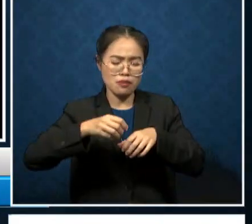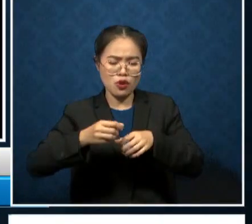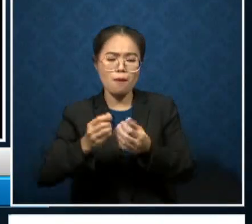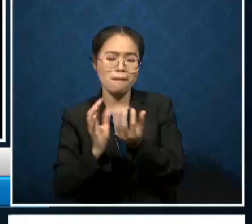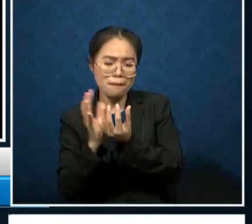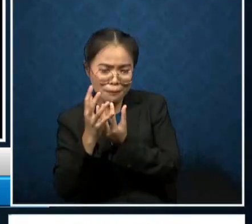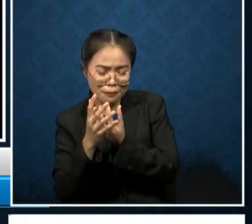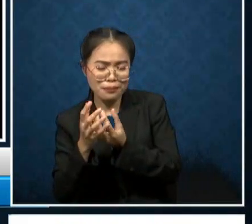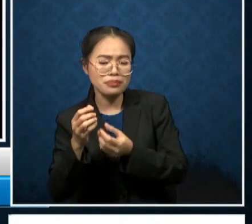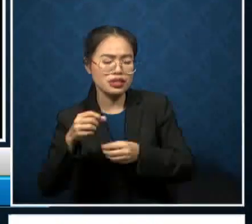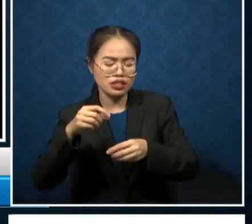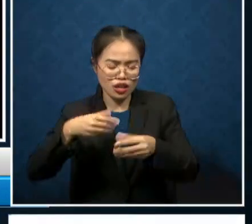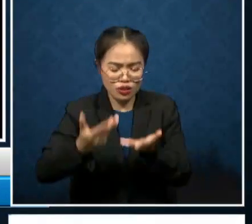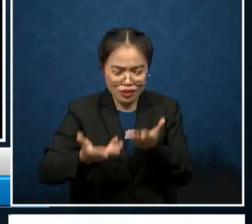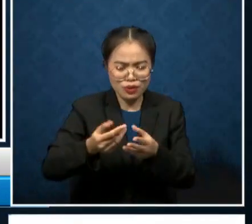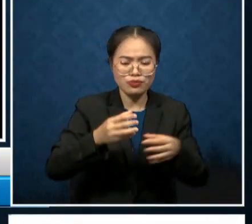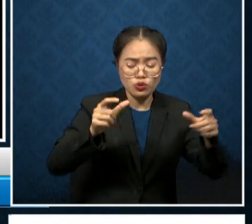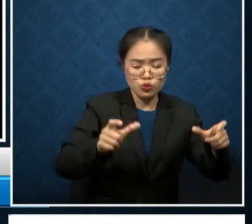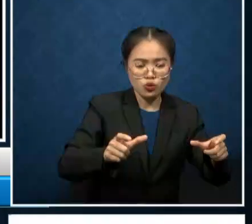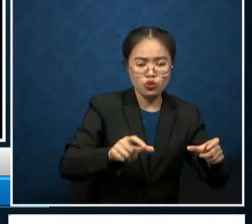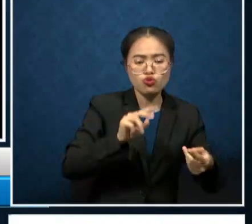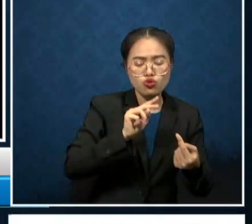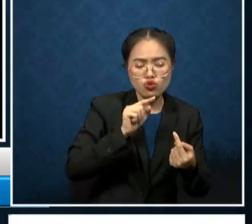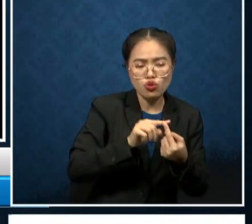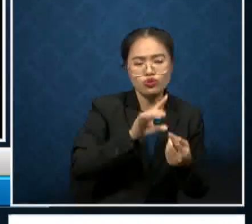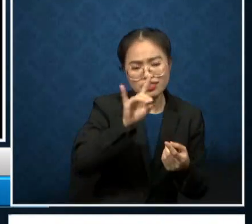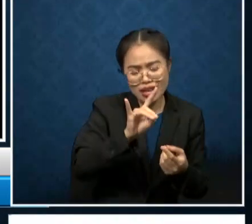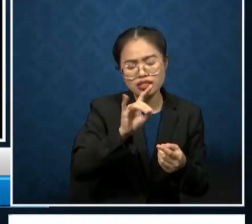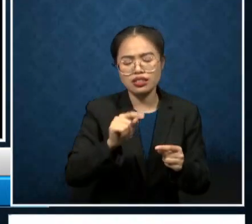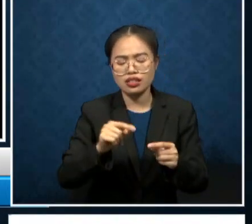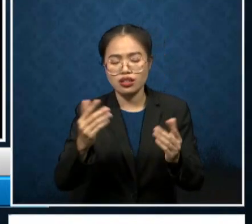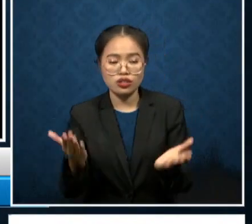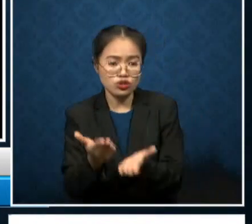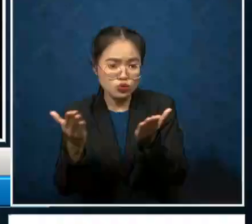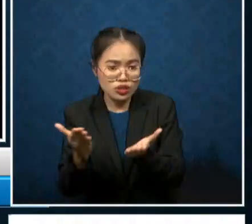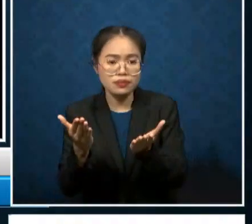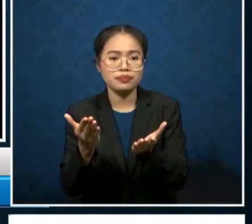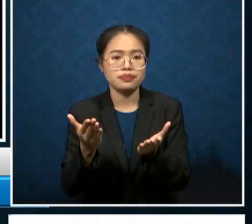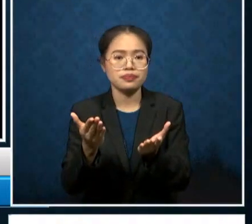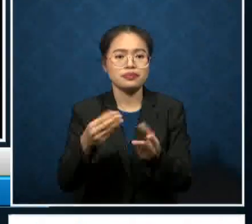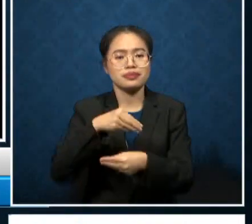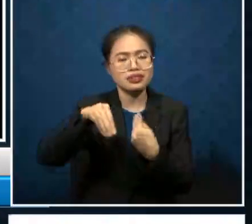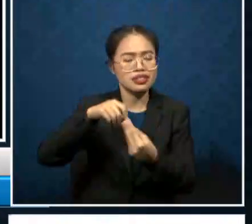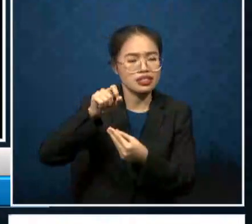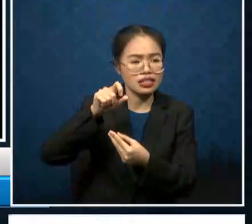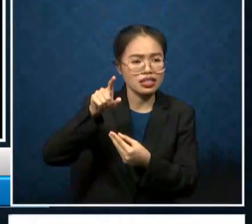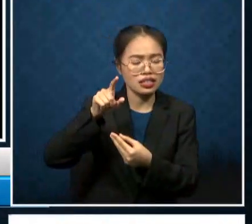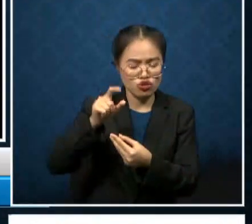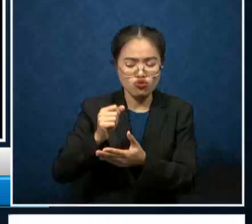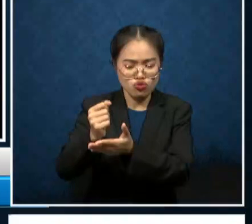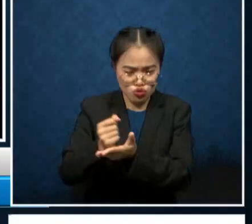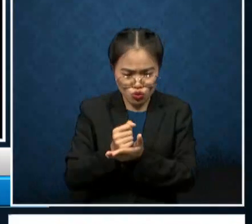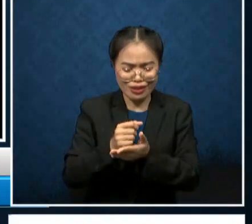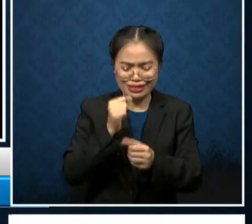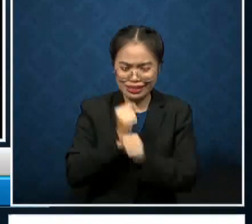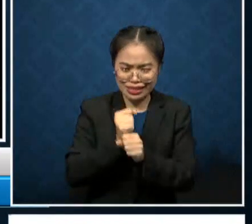ประมงกรมอมงหน่ยงานบริษัทกรมบริษัทแต่จะมีหน่วยงานหนึ่งที่ทำหน้าที่ด้านส่งเสริมการเคือทั่วๆไปจะเป็นหน่วยงานกลางประสานแล้วจัดแผน